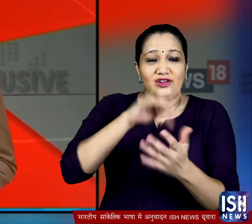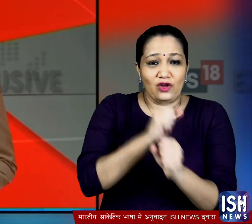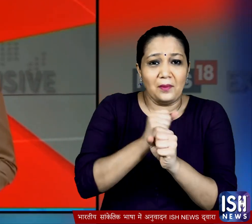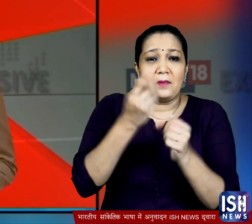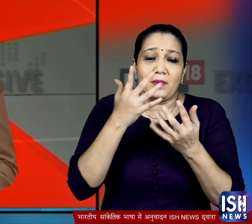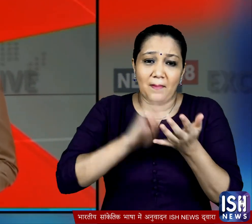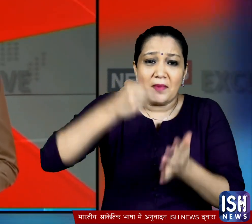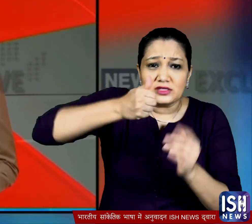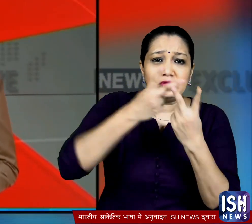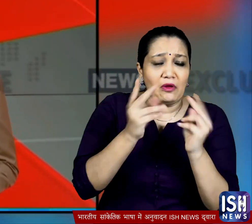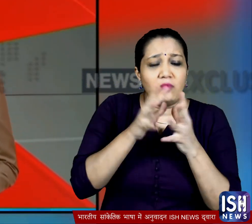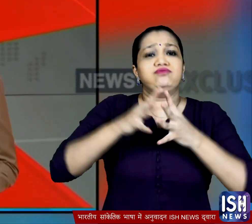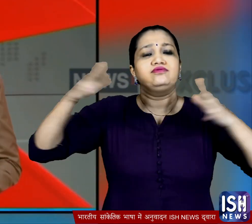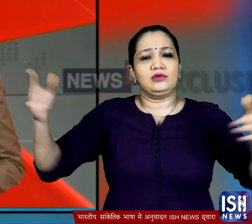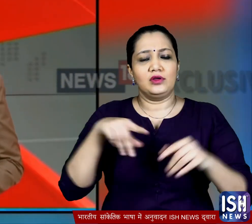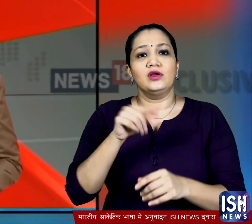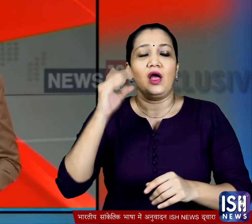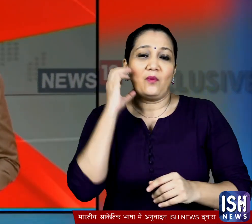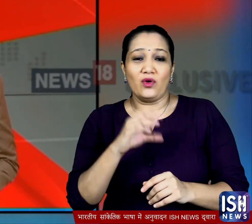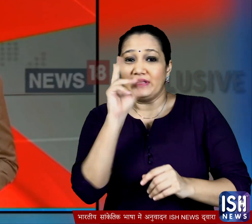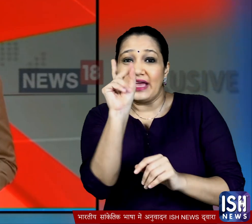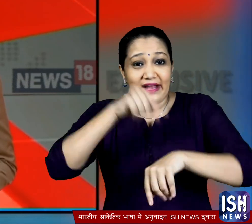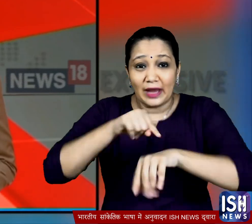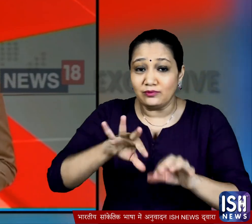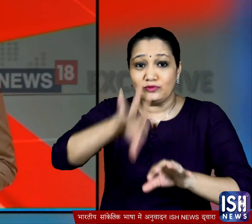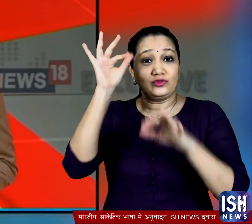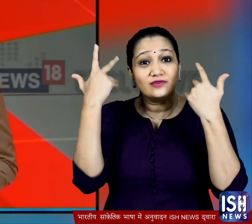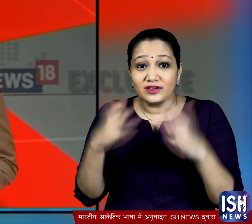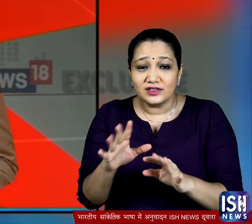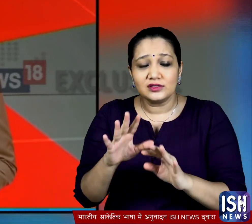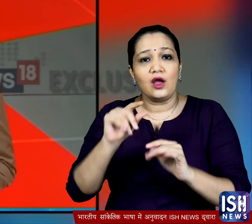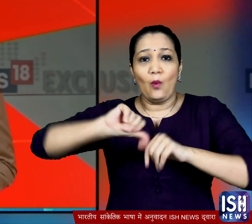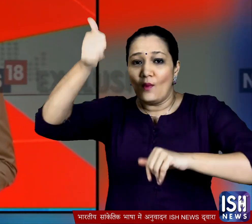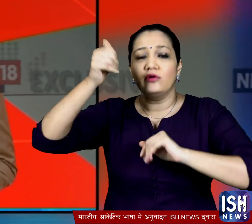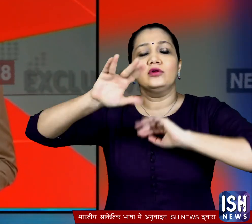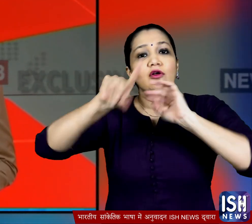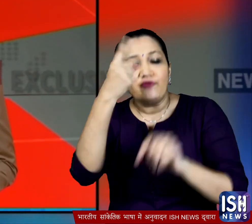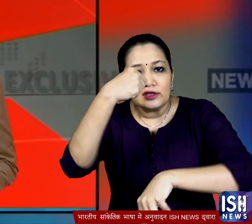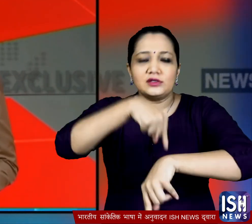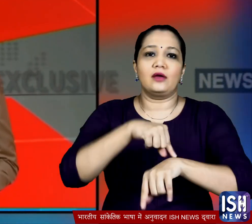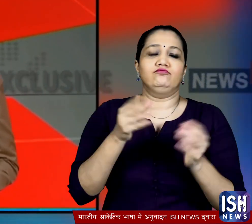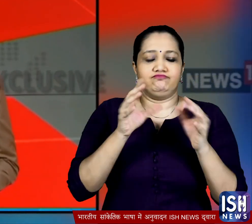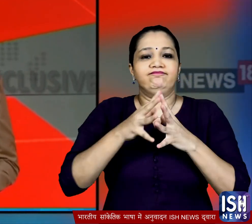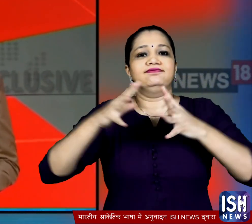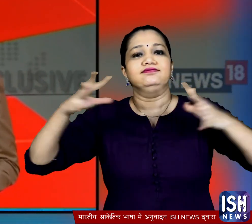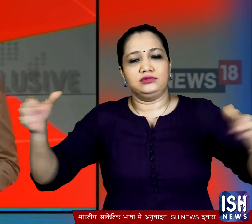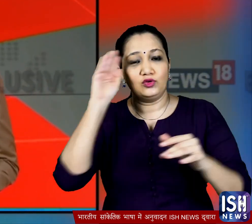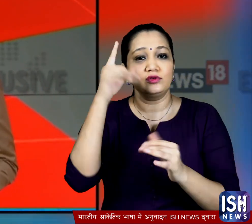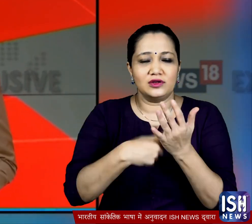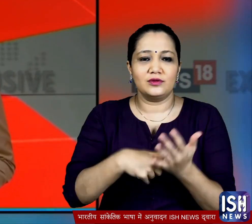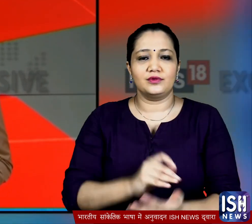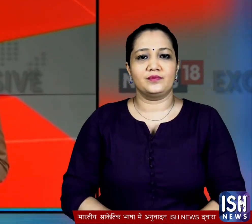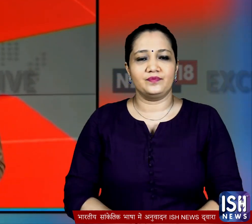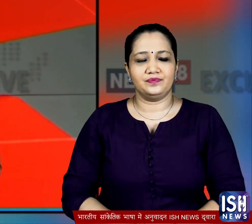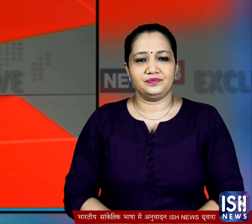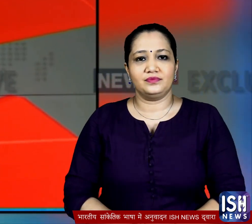में जल्द ही फेरबदल हो सकता है। केंद्र में दूसरी बार मोदी सरकार चुने जाने के बाद मंत्रिमंडल में यह पहला फेरबदल होगा। न्यूज़ 18 के अमिताभ सिन्हा